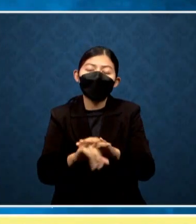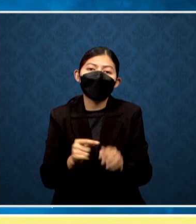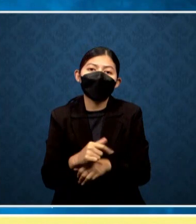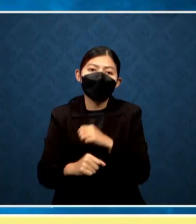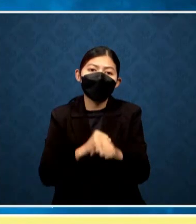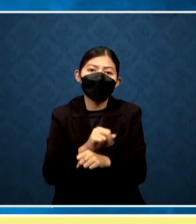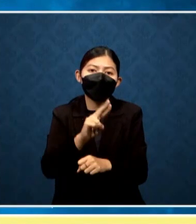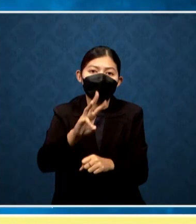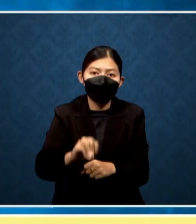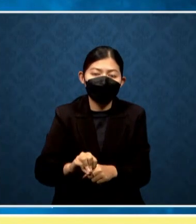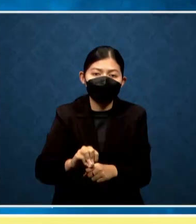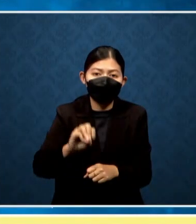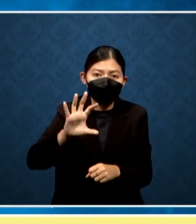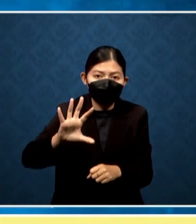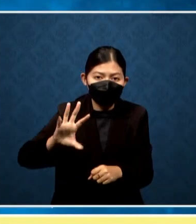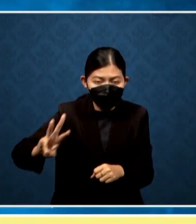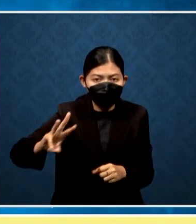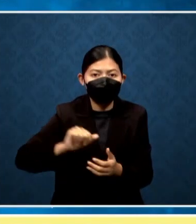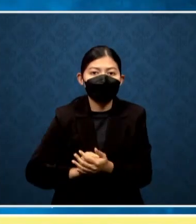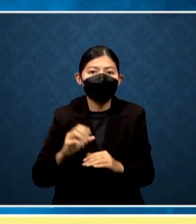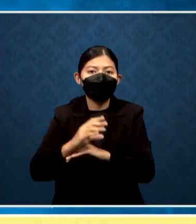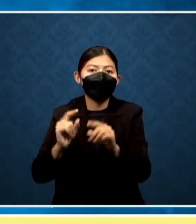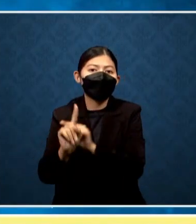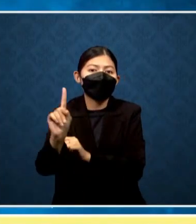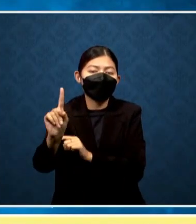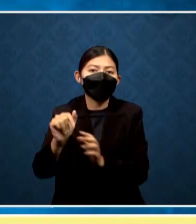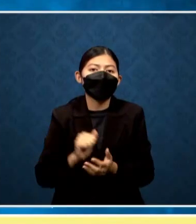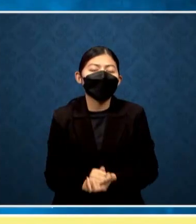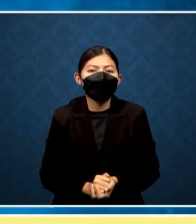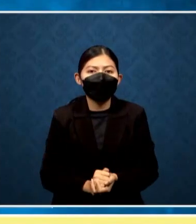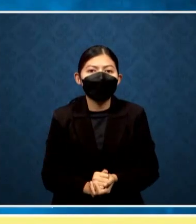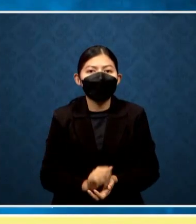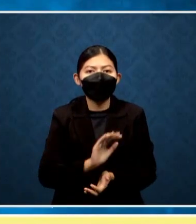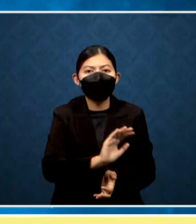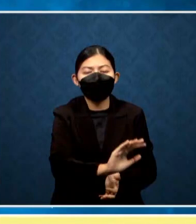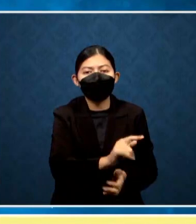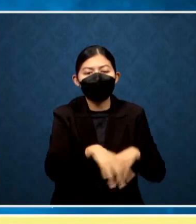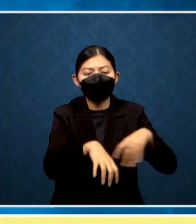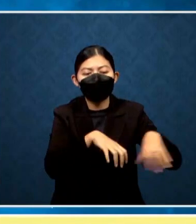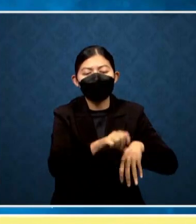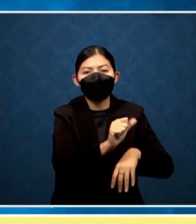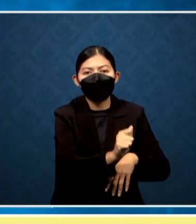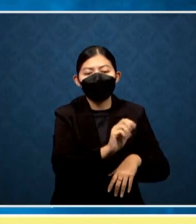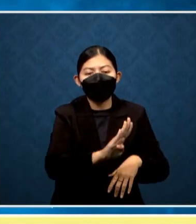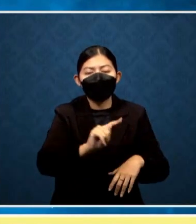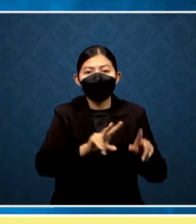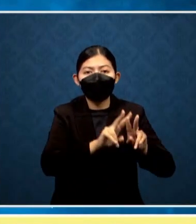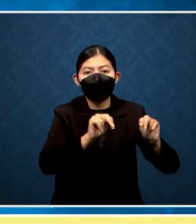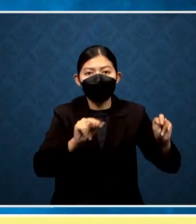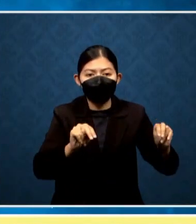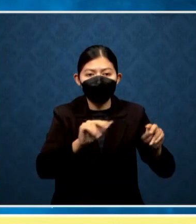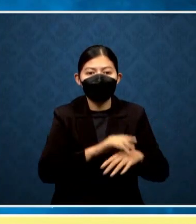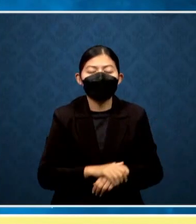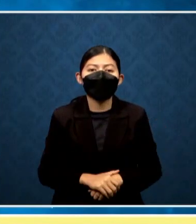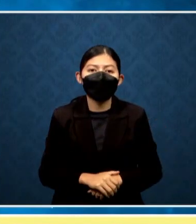6 โคงการนะครับก็คือขององค์กพภจหวดโทภูรีข้เรีน